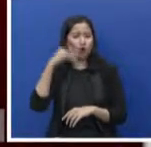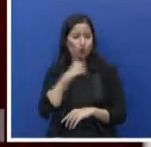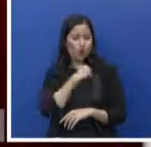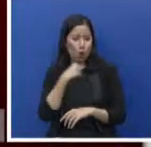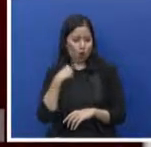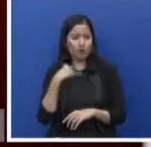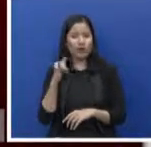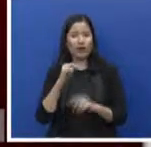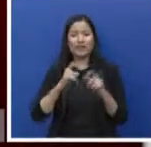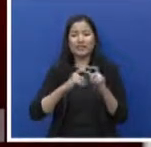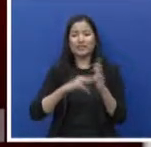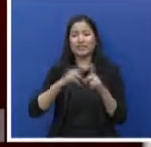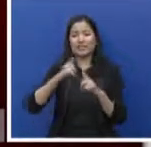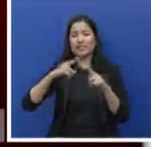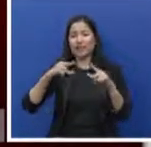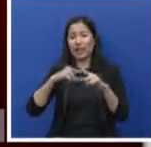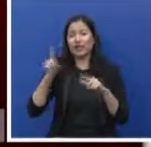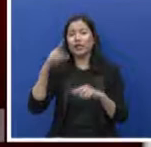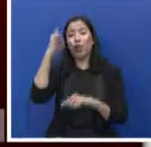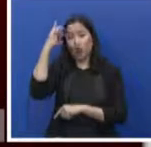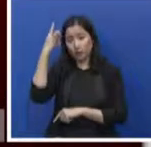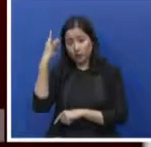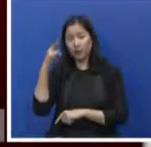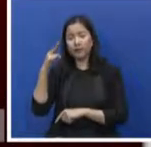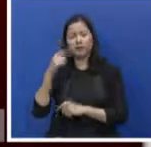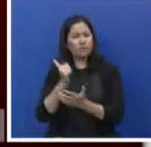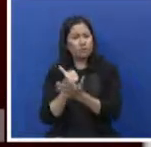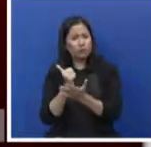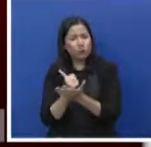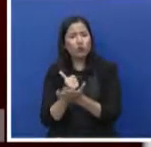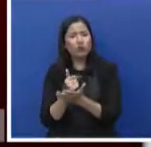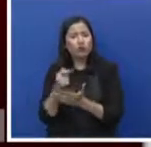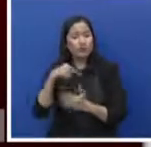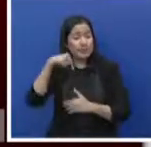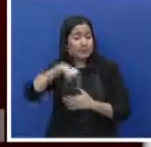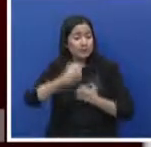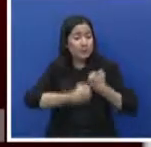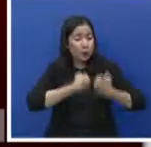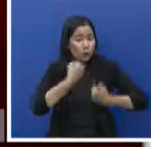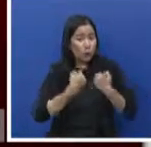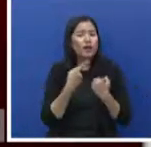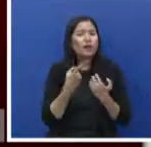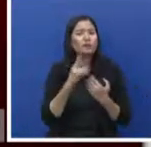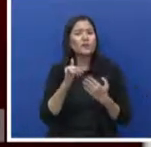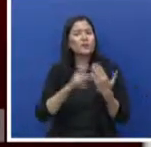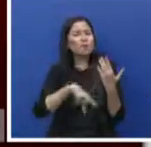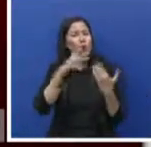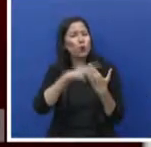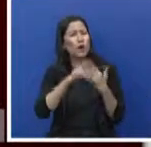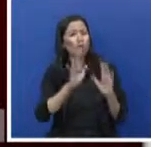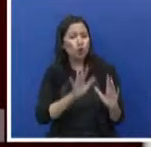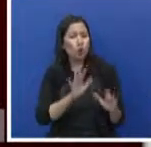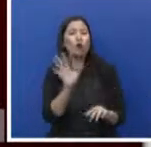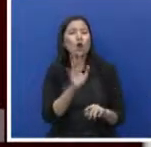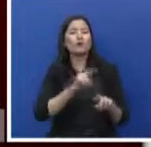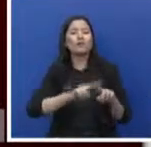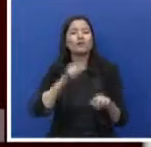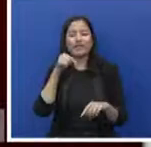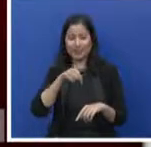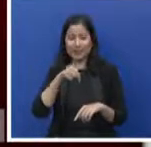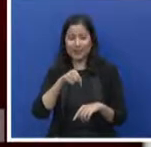ya, Mbak Sinta dari Gojek ya. Benar-benar yang sudah dilakukan, ini bukan hanya apa suatu program, tapi suatu